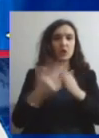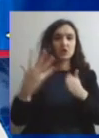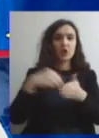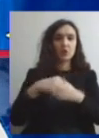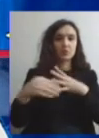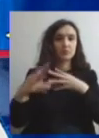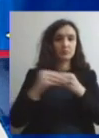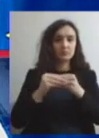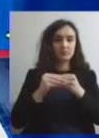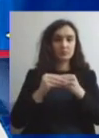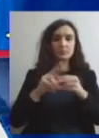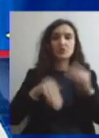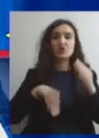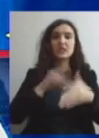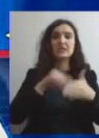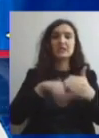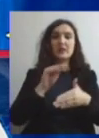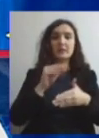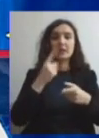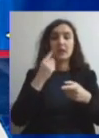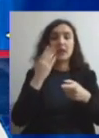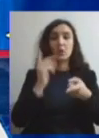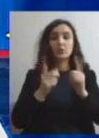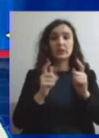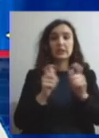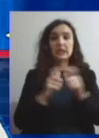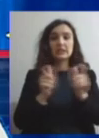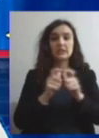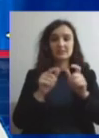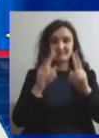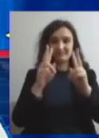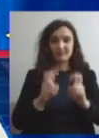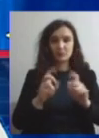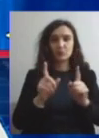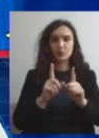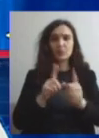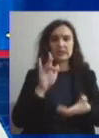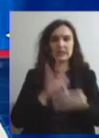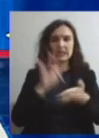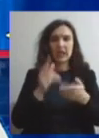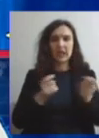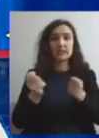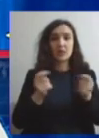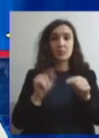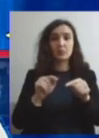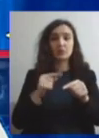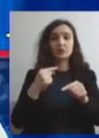ვინაიდან შესყიდვებიც რეალურად ჩვენი ტესტებისა არის ასევე ცენტრალიზებული. ჩვენ